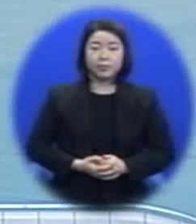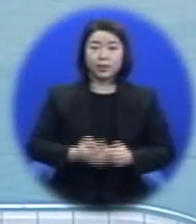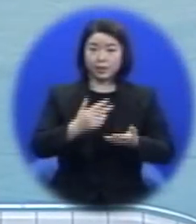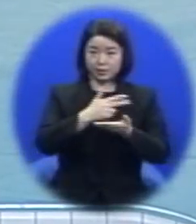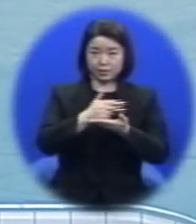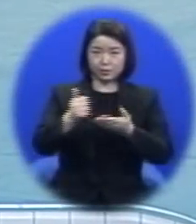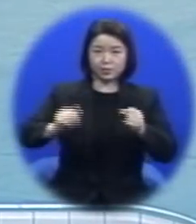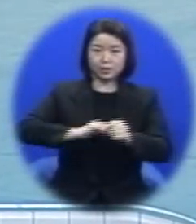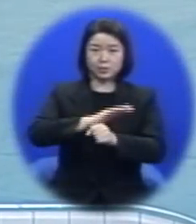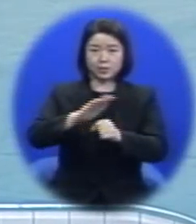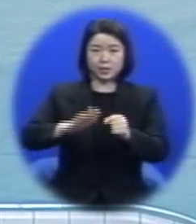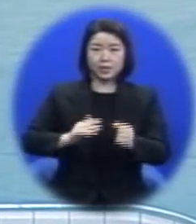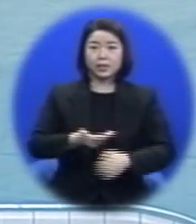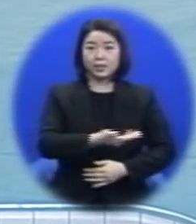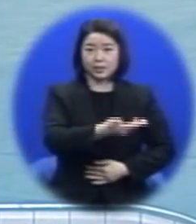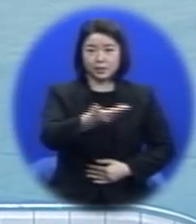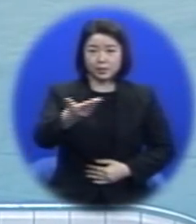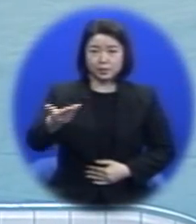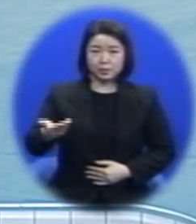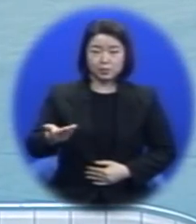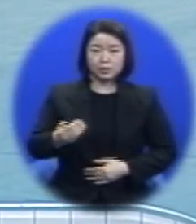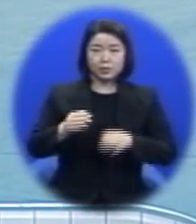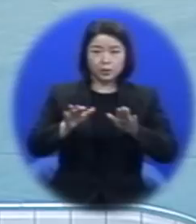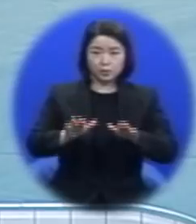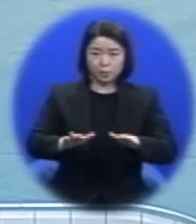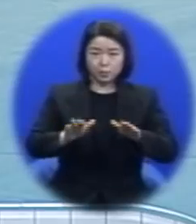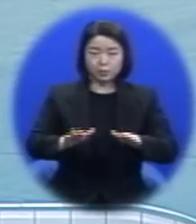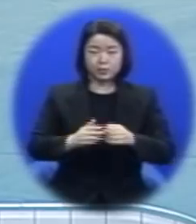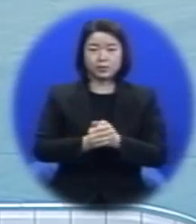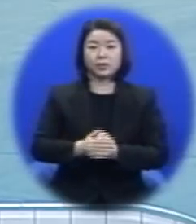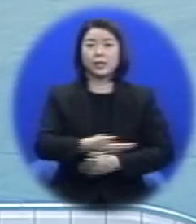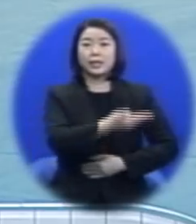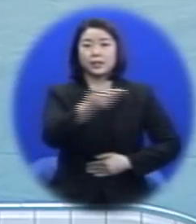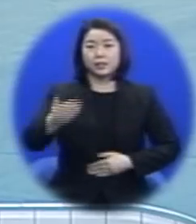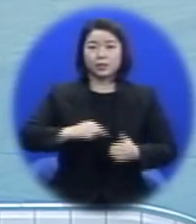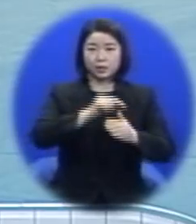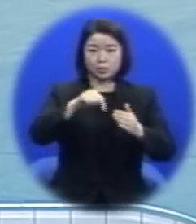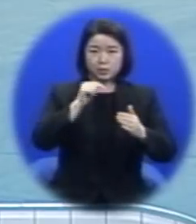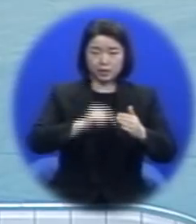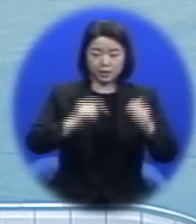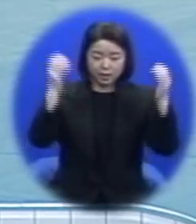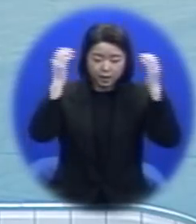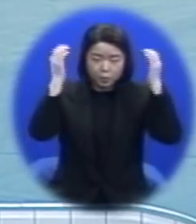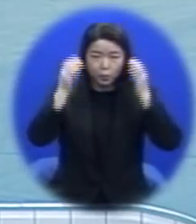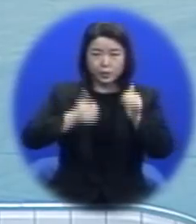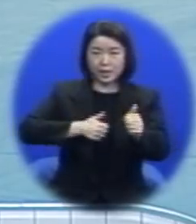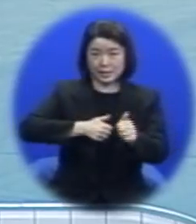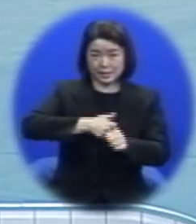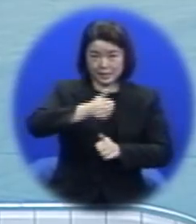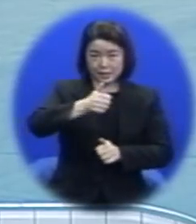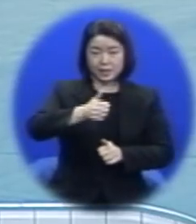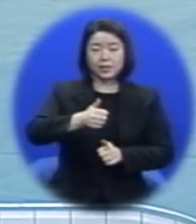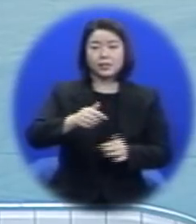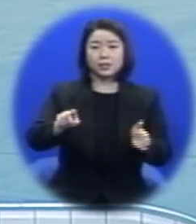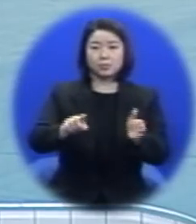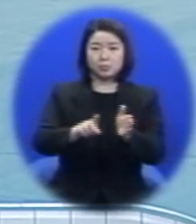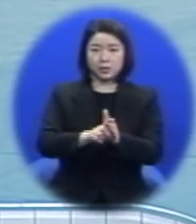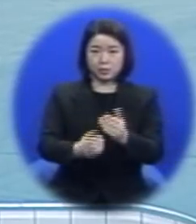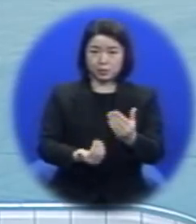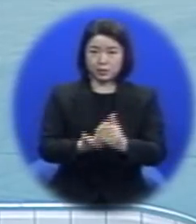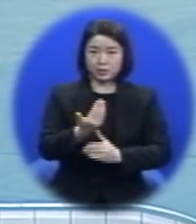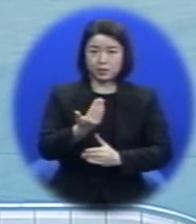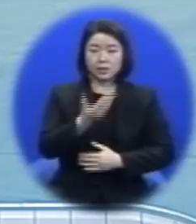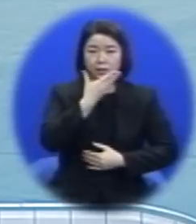주님을 사랑하시는 여러분들, 오늘 여러분 안에 고난을 이기는 믿음이 일어나게